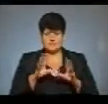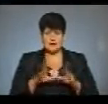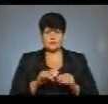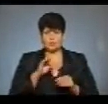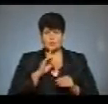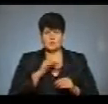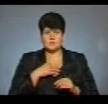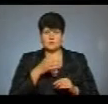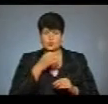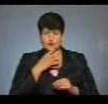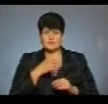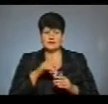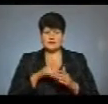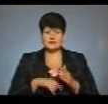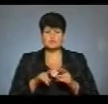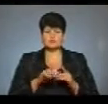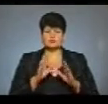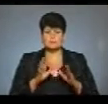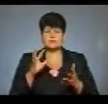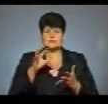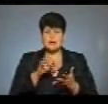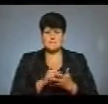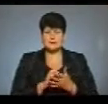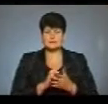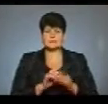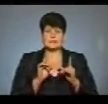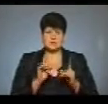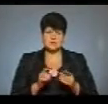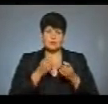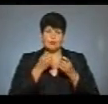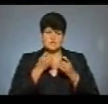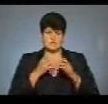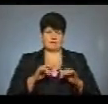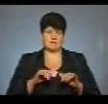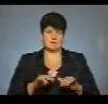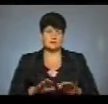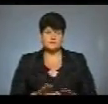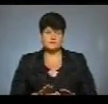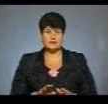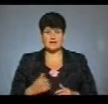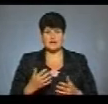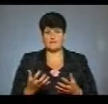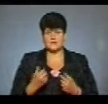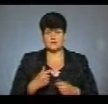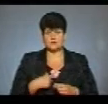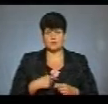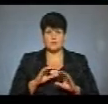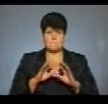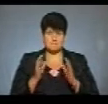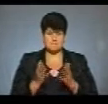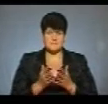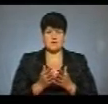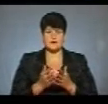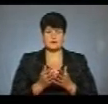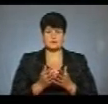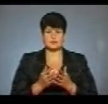що подобається. Надіюся, що будемо займатися лише позитивними речами. І також я взяв з собою м'яч і надіюсь, буду